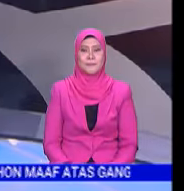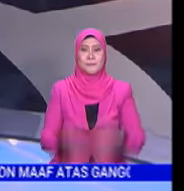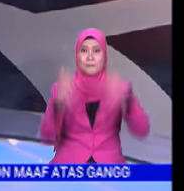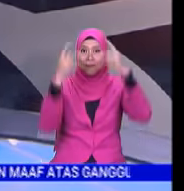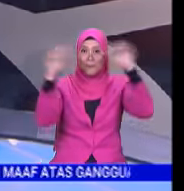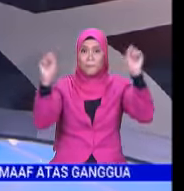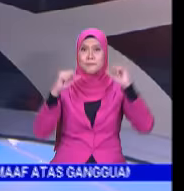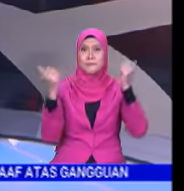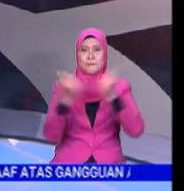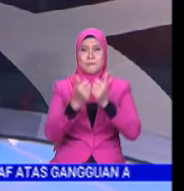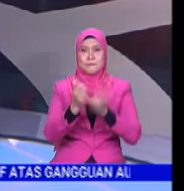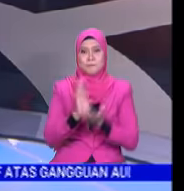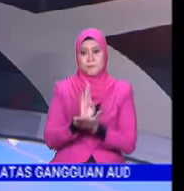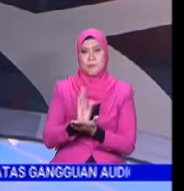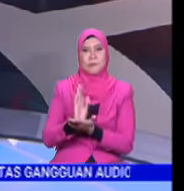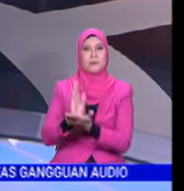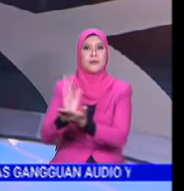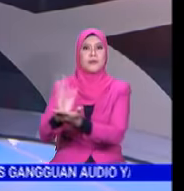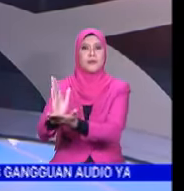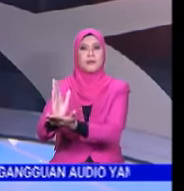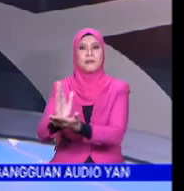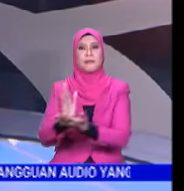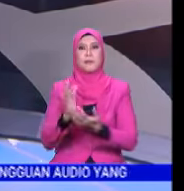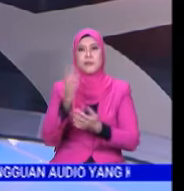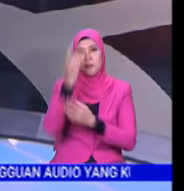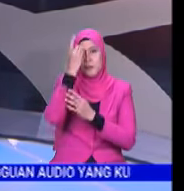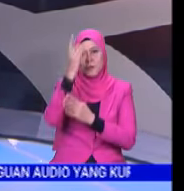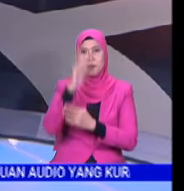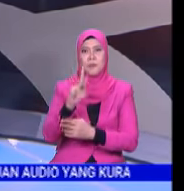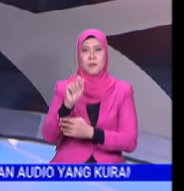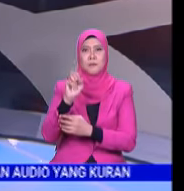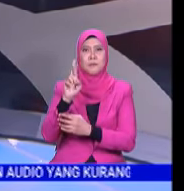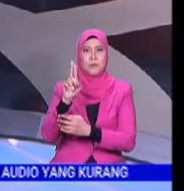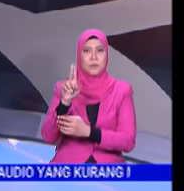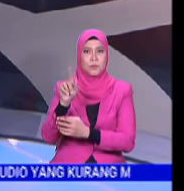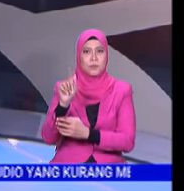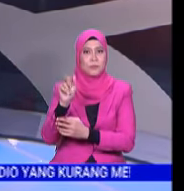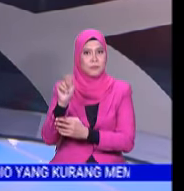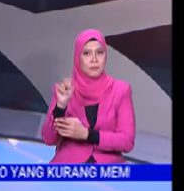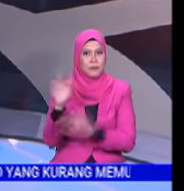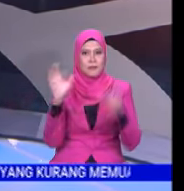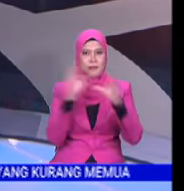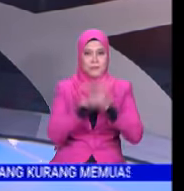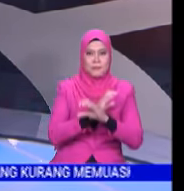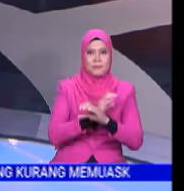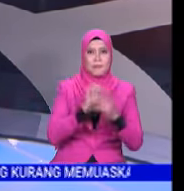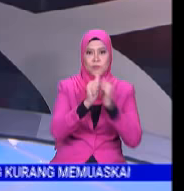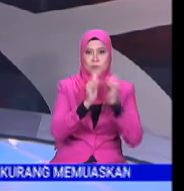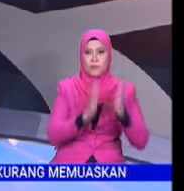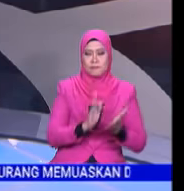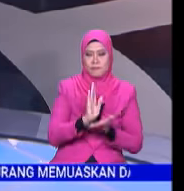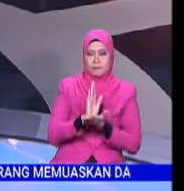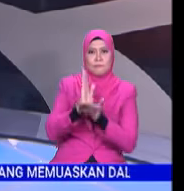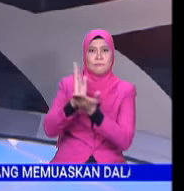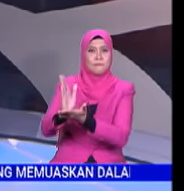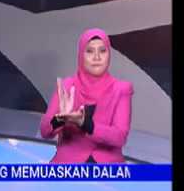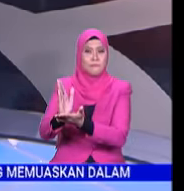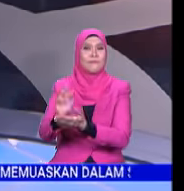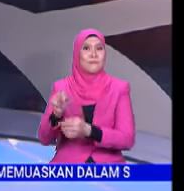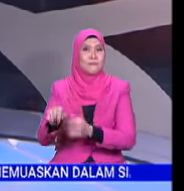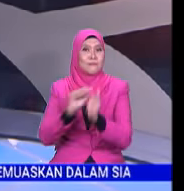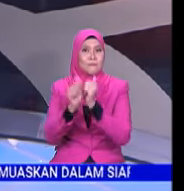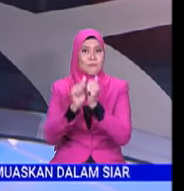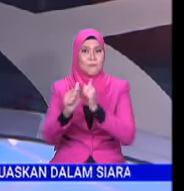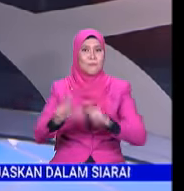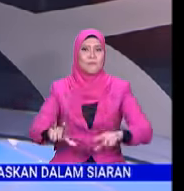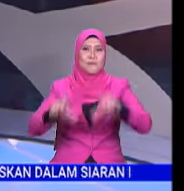Presiden Persatuan Pelayaran Malaysia MSA, Datuk Kamaruzaman Abu Kassim mencabar atlet pelayaran negara mencipta kejutan di Sukan